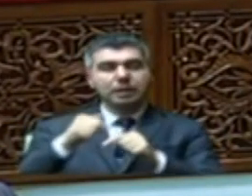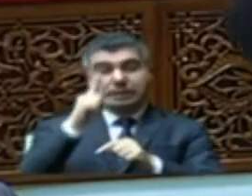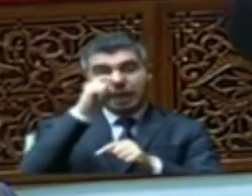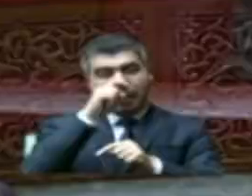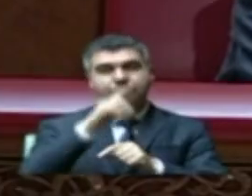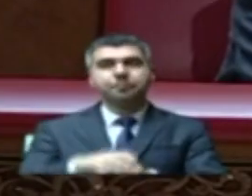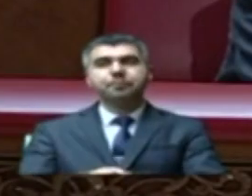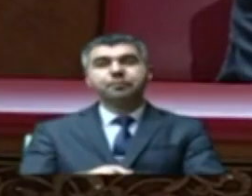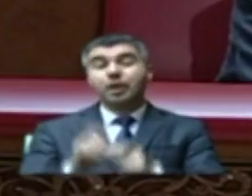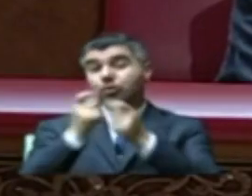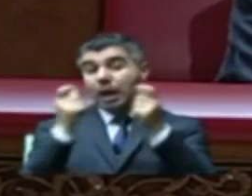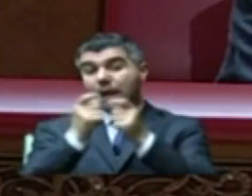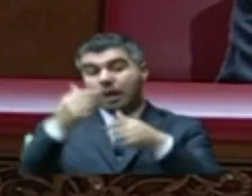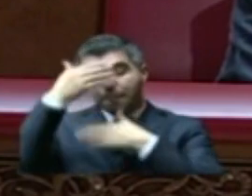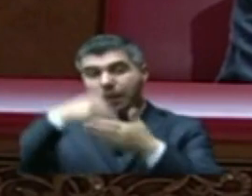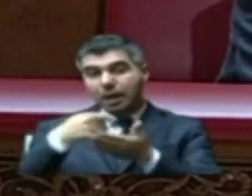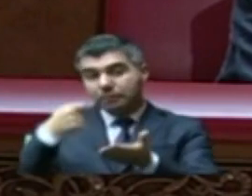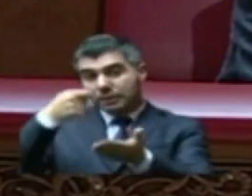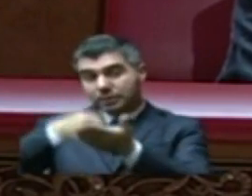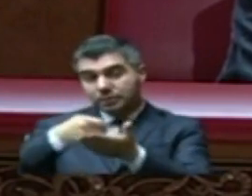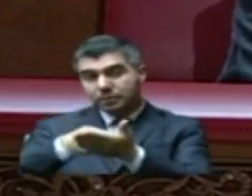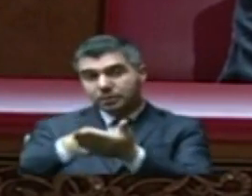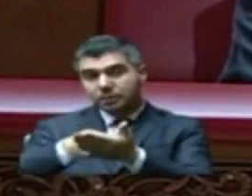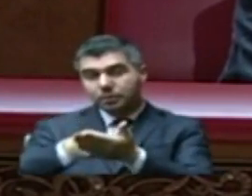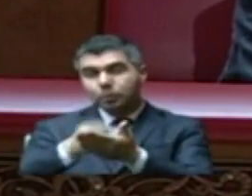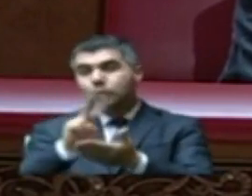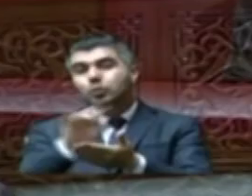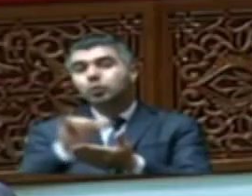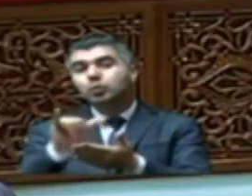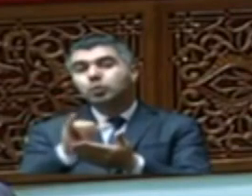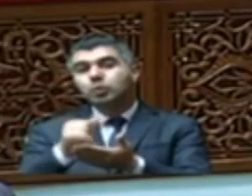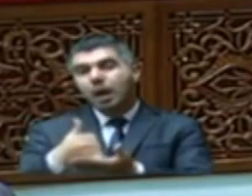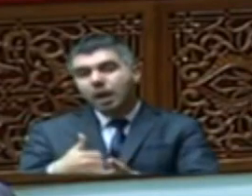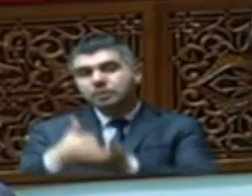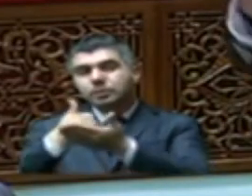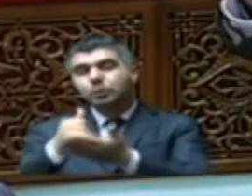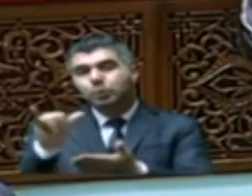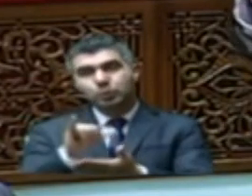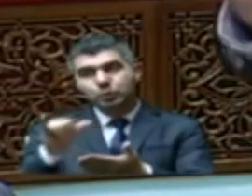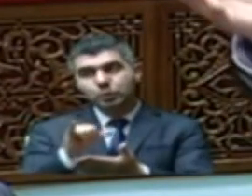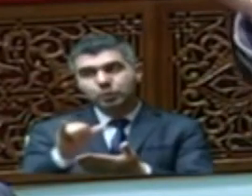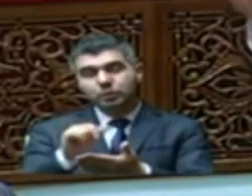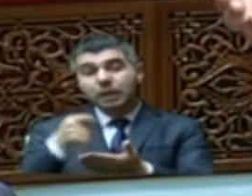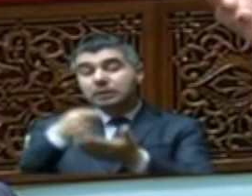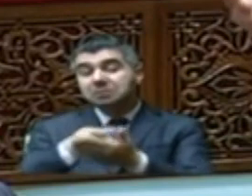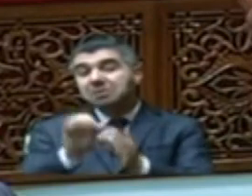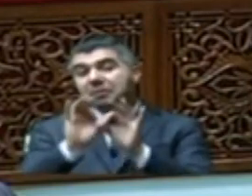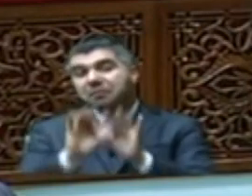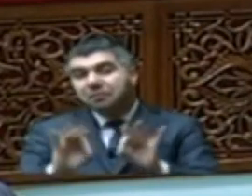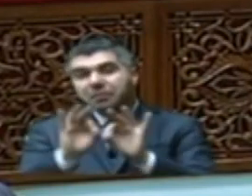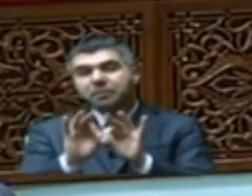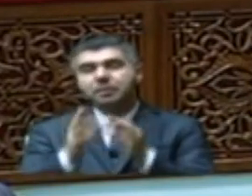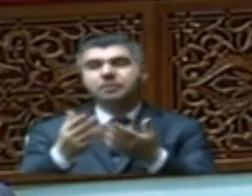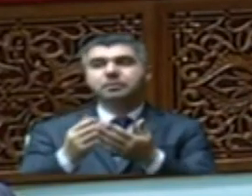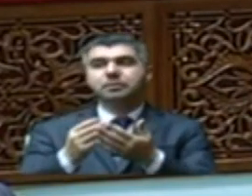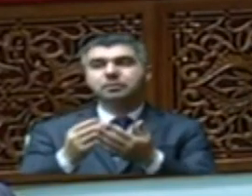المغربيه. هذيك الشركه المغربيه ملي غادي تخلصوا، هذاك الفرق في اما غادي ما تقدرش تخلصوا وهنا غادي تكون عندها افلاس،